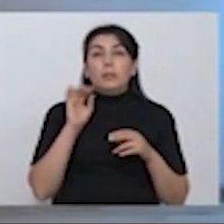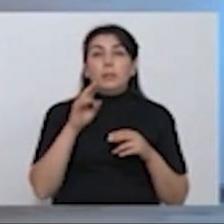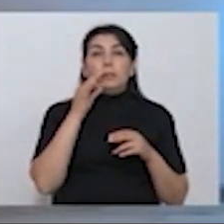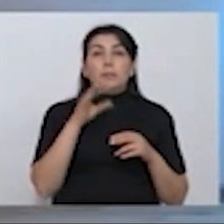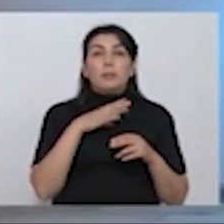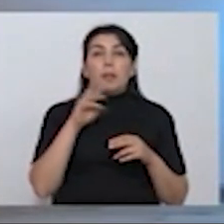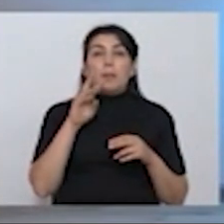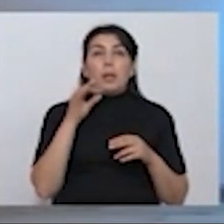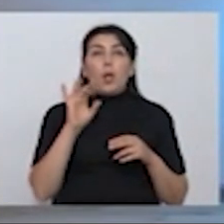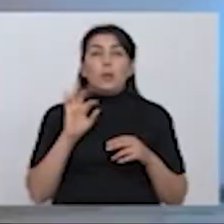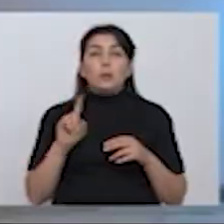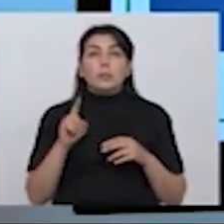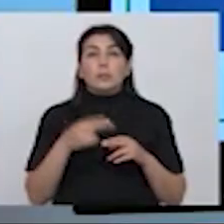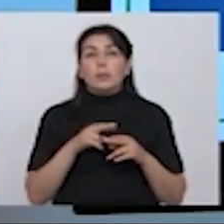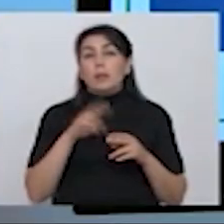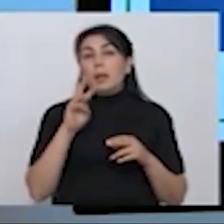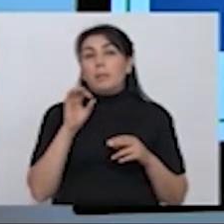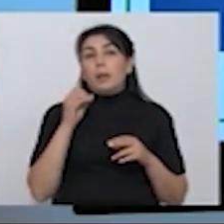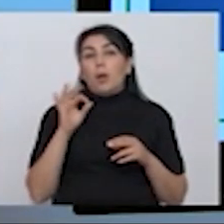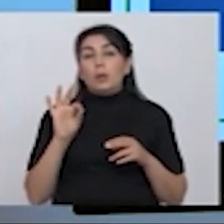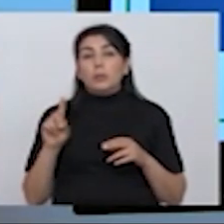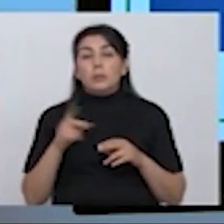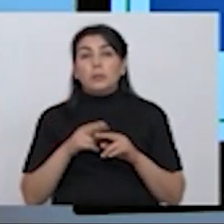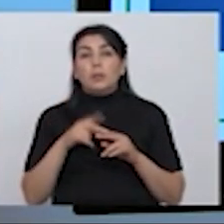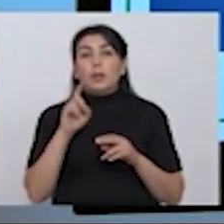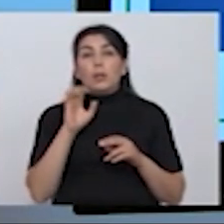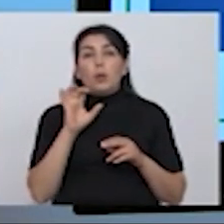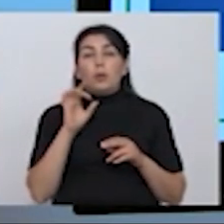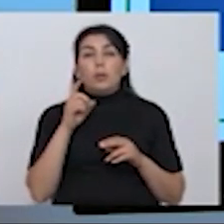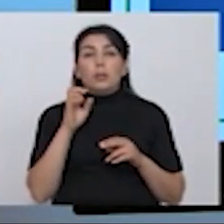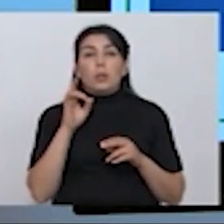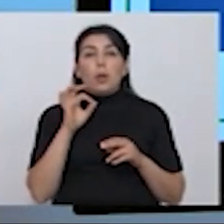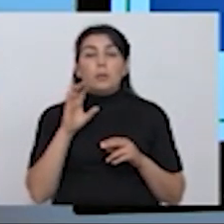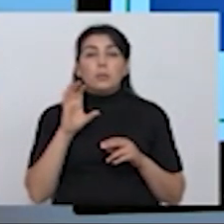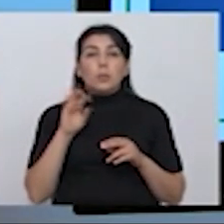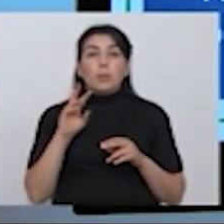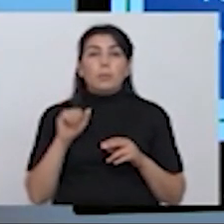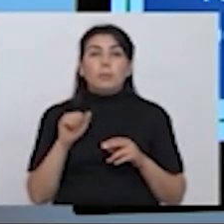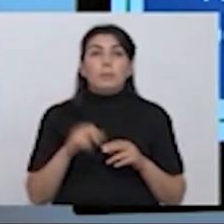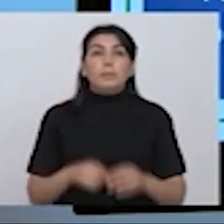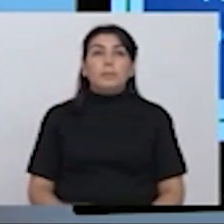edik. Meyozda esa meyoz 1da aynan xromosomalar qutblarga tortiladi.